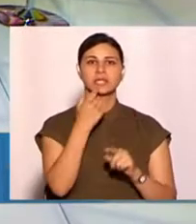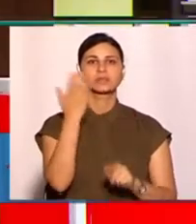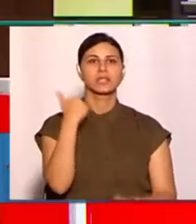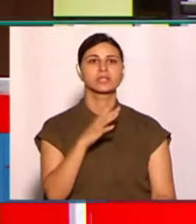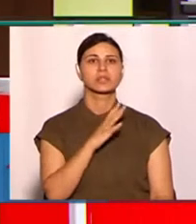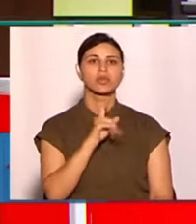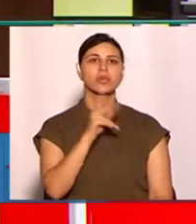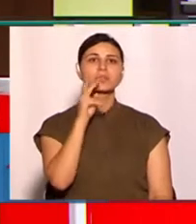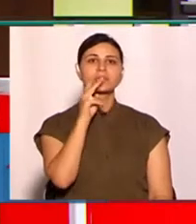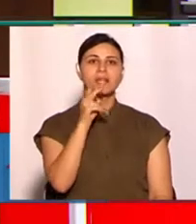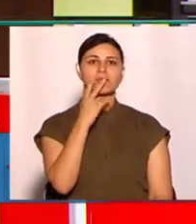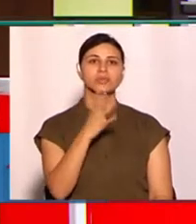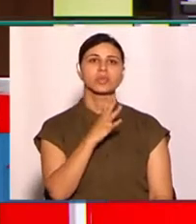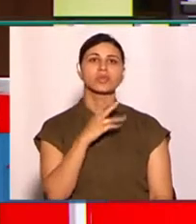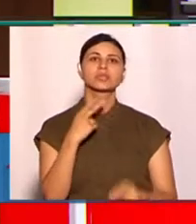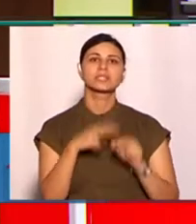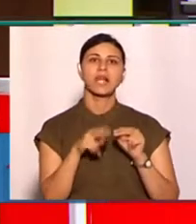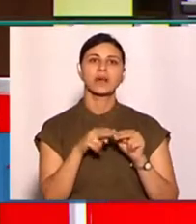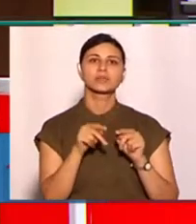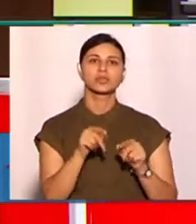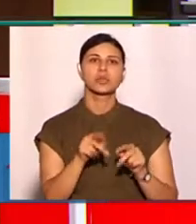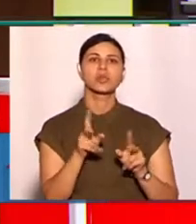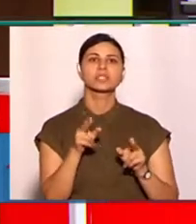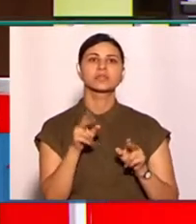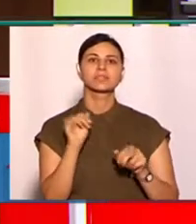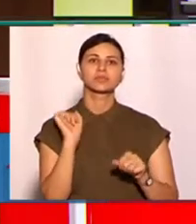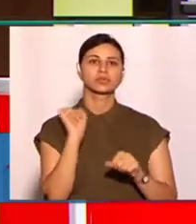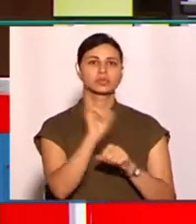იყო, რომ წეველებო მიირთვით სტაფილო და სიმსივნური პროცესების